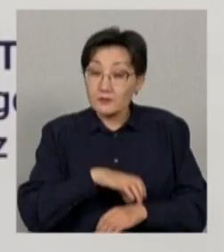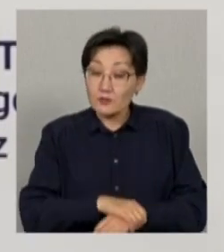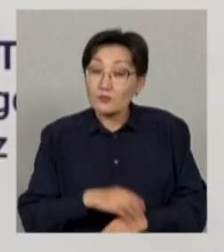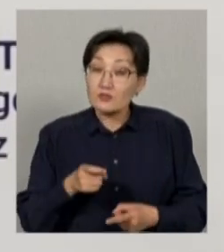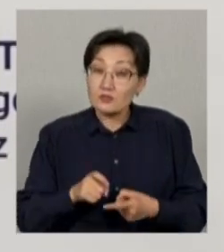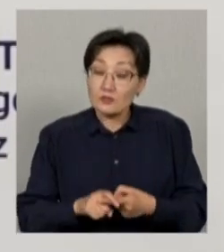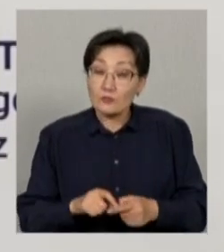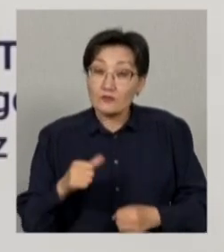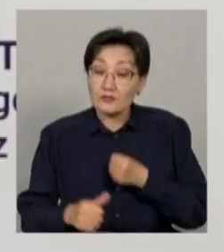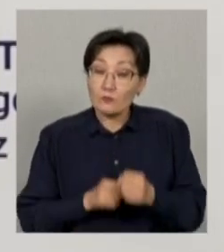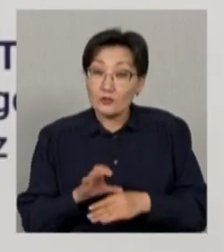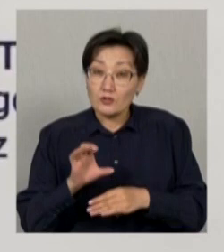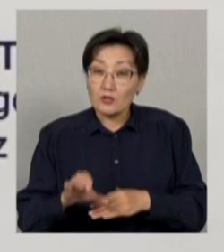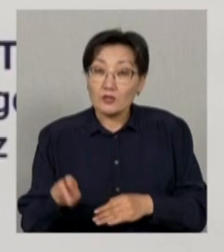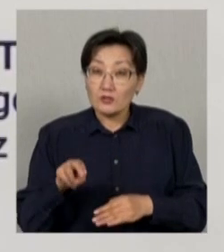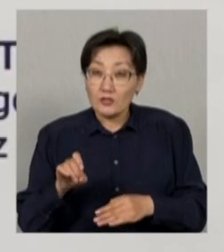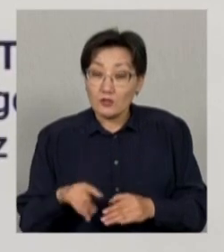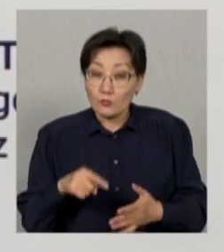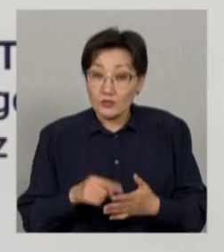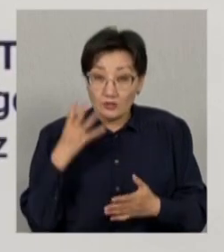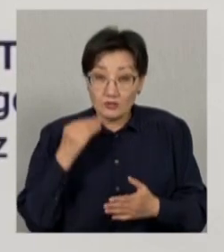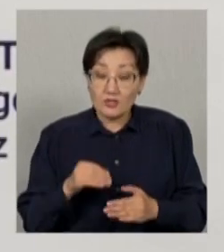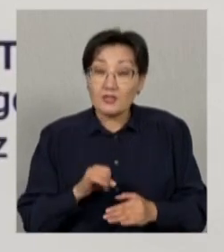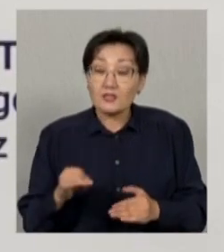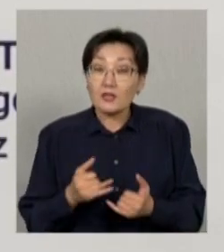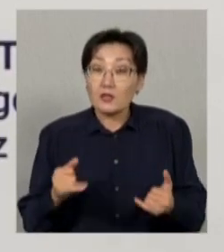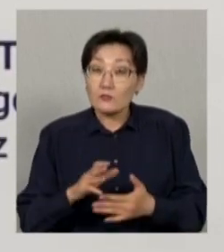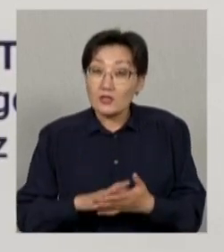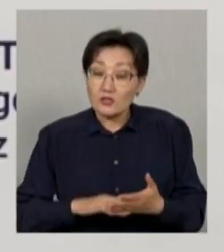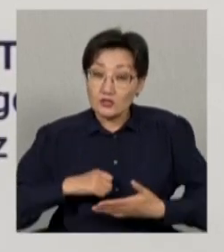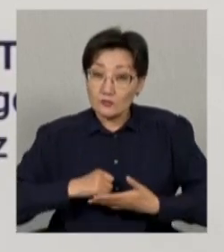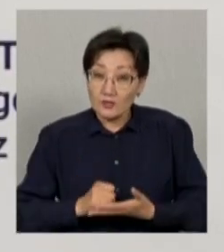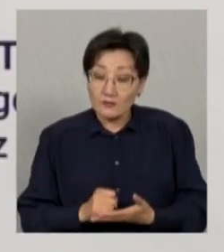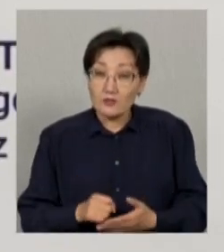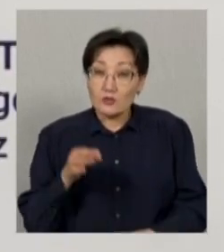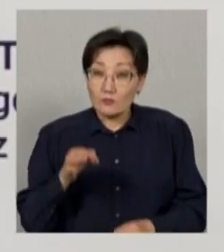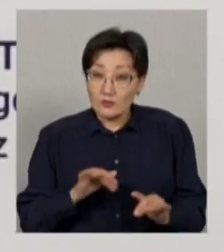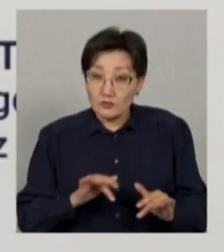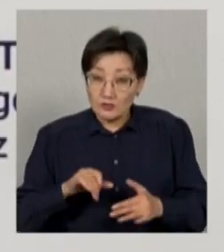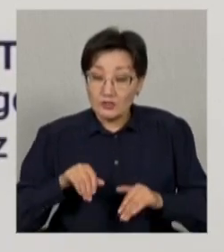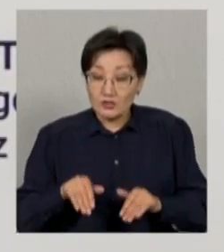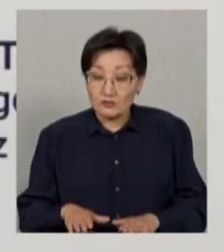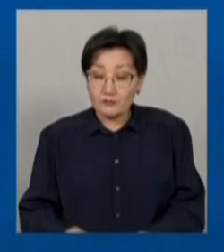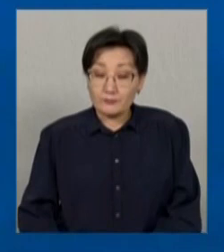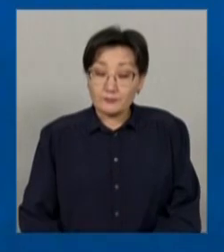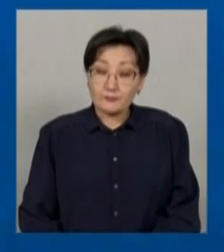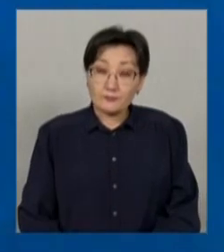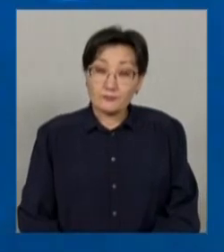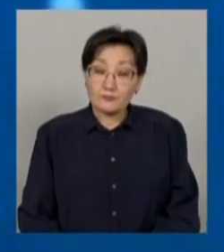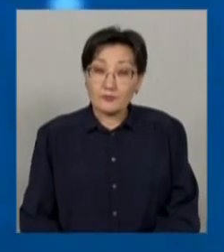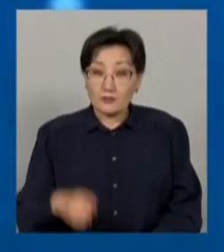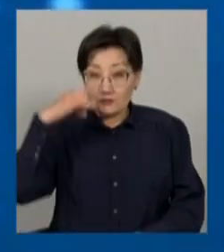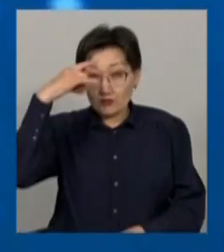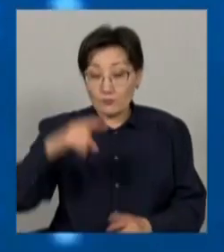с чем материал направлен в ДР по городу Алматы для дальнейшего принятия процессуального решения. В